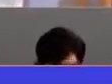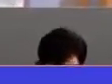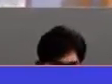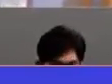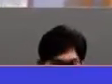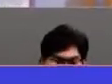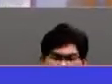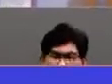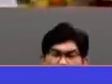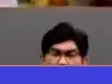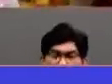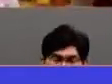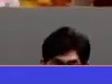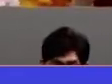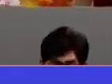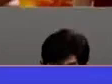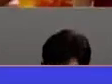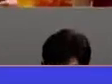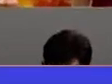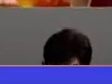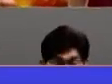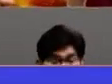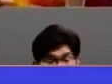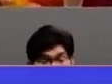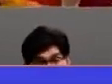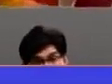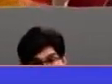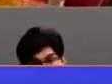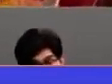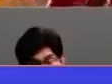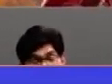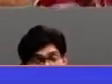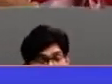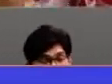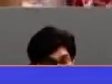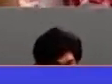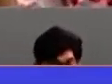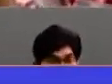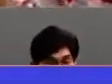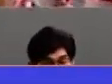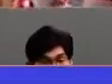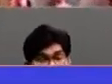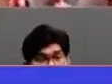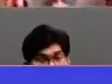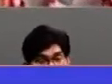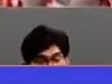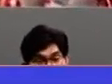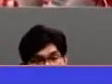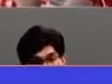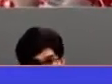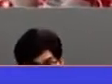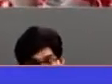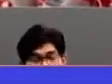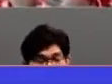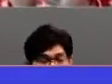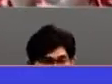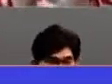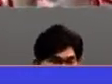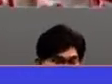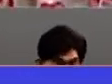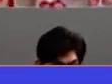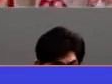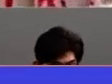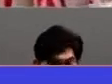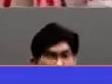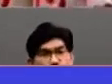การกระตุ้นเศรษฐกิจดิจิทัลวอเล็ต 10,000บาทเนี่ยงบประมาณเาตีมาให้แล้วที่12,000บาทมา